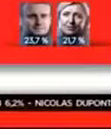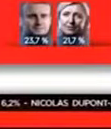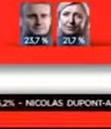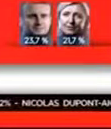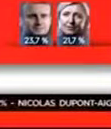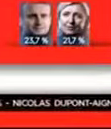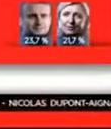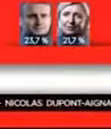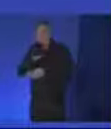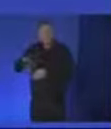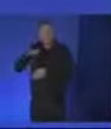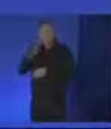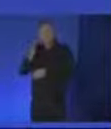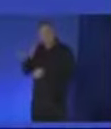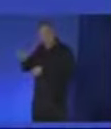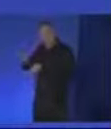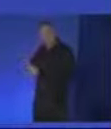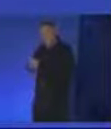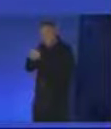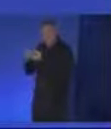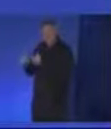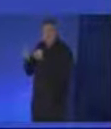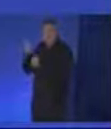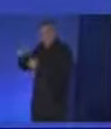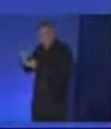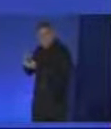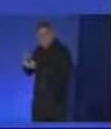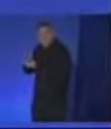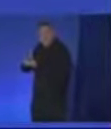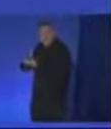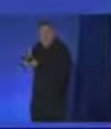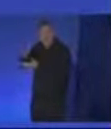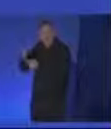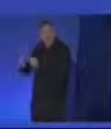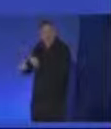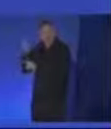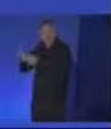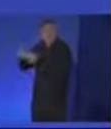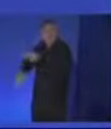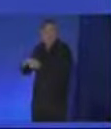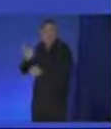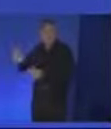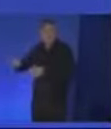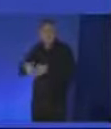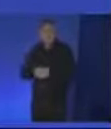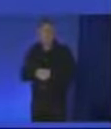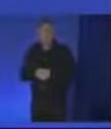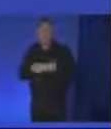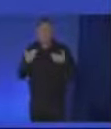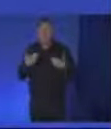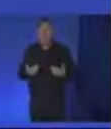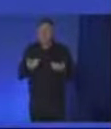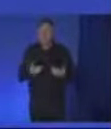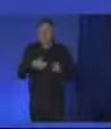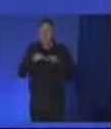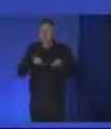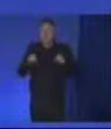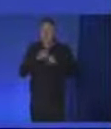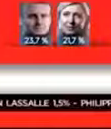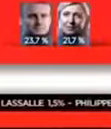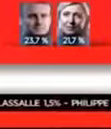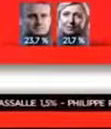seulement de votre colère. En attendant, il nous faut choisir ce qu'il y a de préférable pour notre